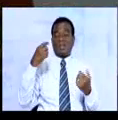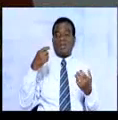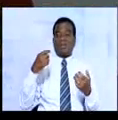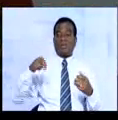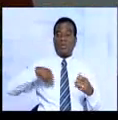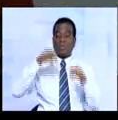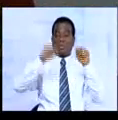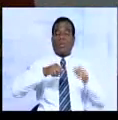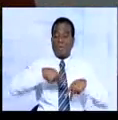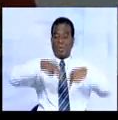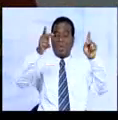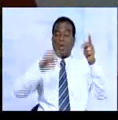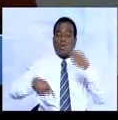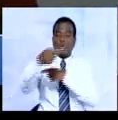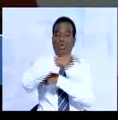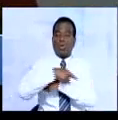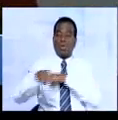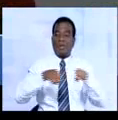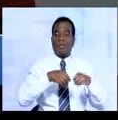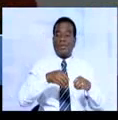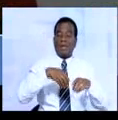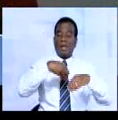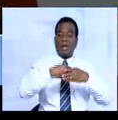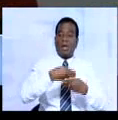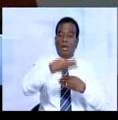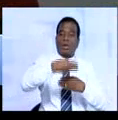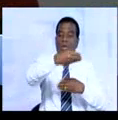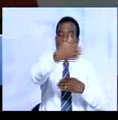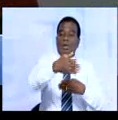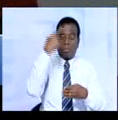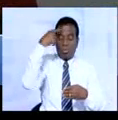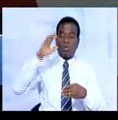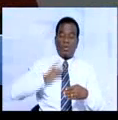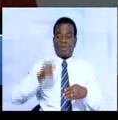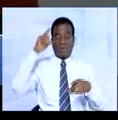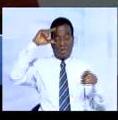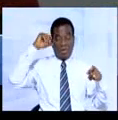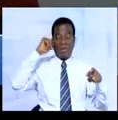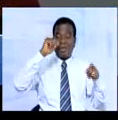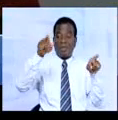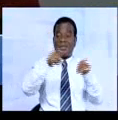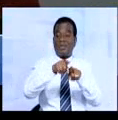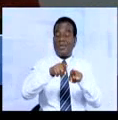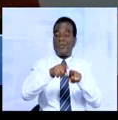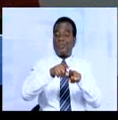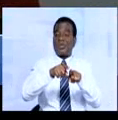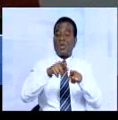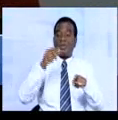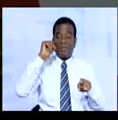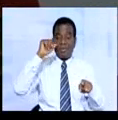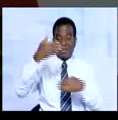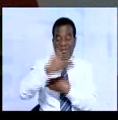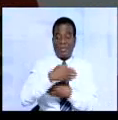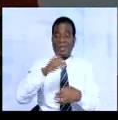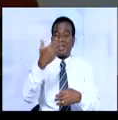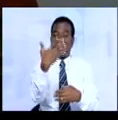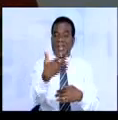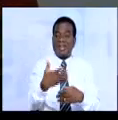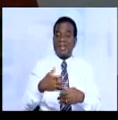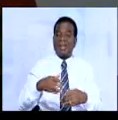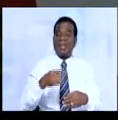Vous ne pouvez pas vous permettre aujourd'hui d'aller faire des achats exclusivement pour votre fille de 15 ans et espérer que